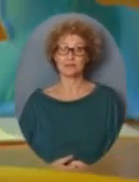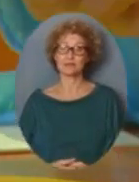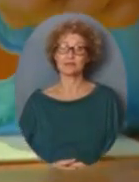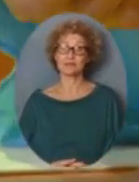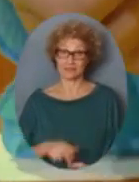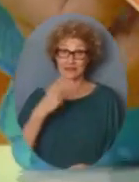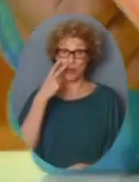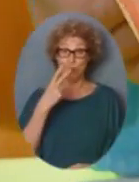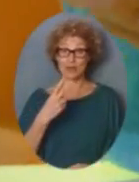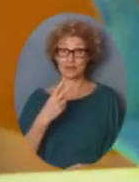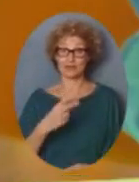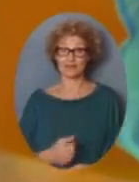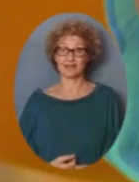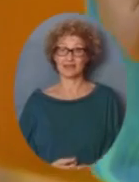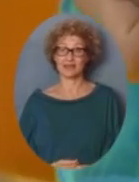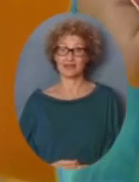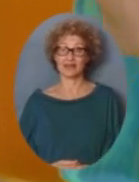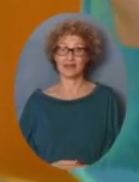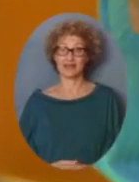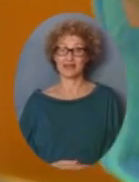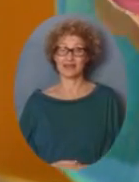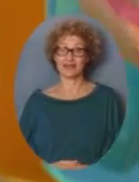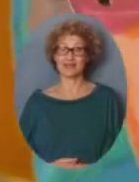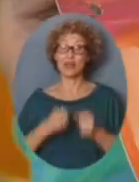אתה רואה? יום הולדת